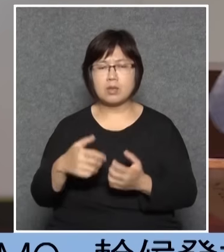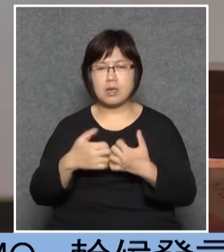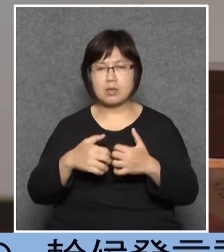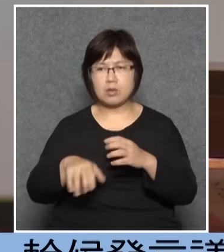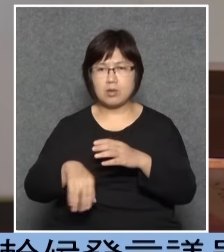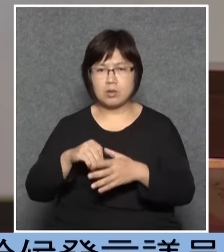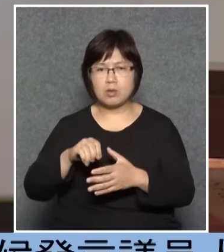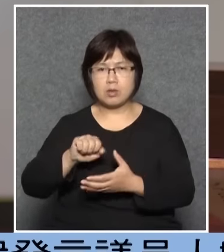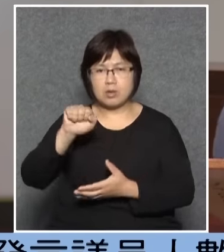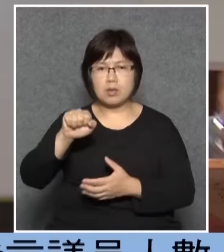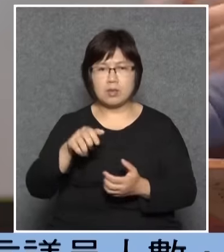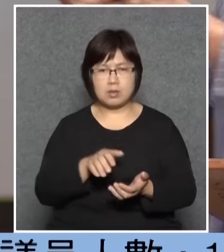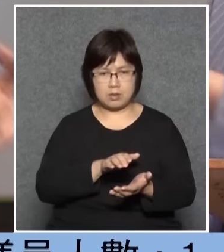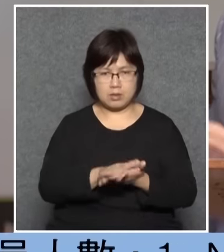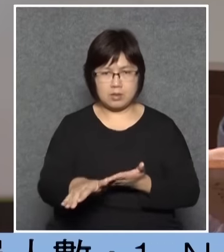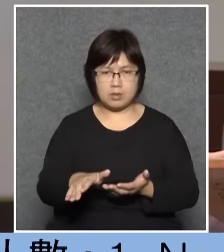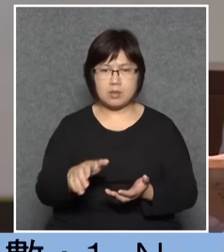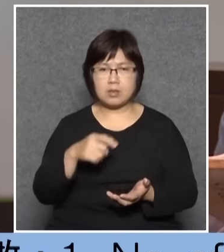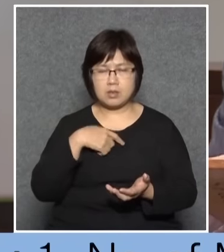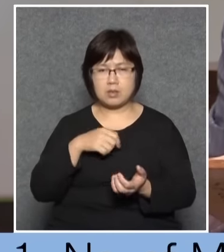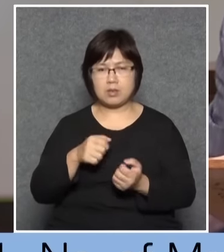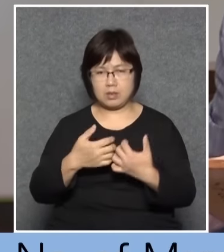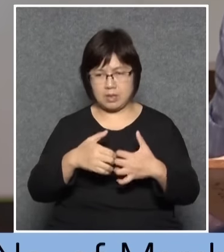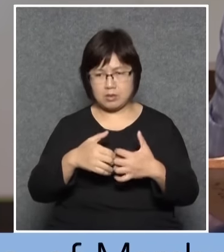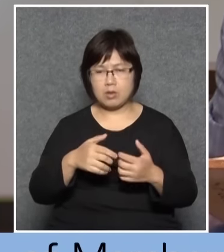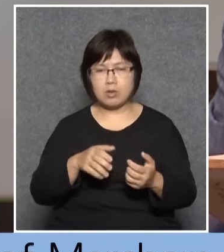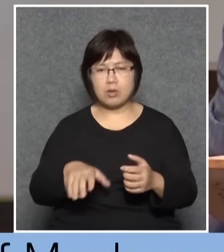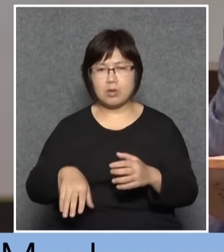又可以撤銷器材取出手令。